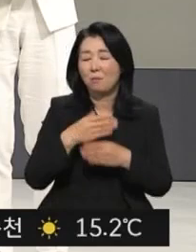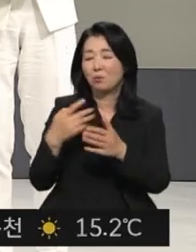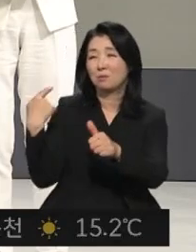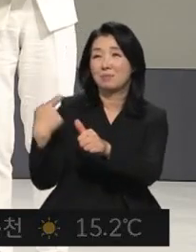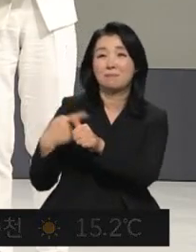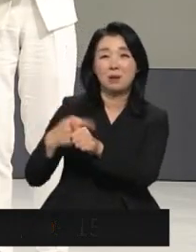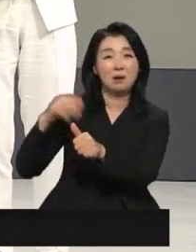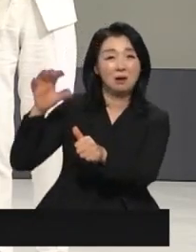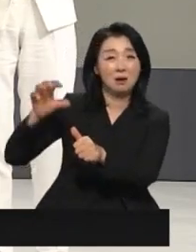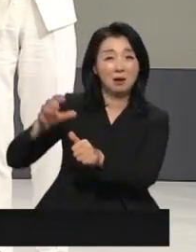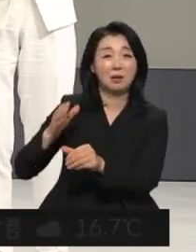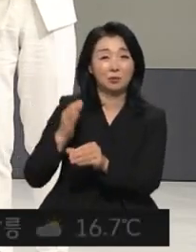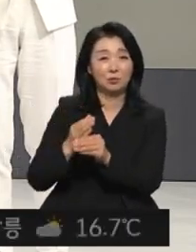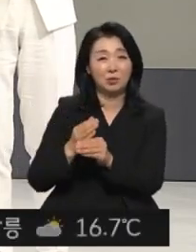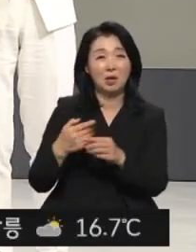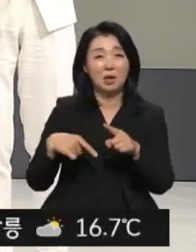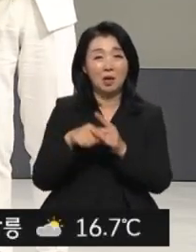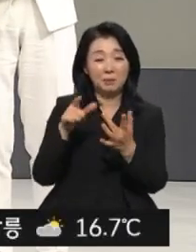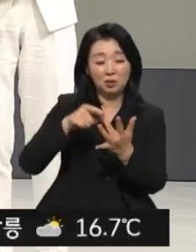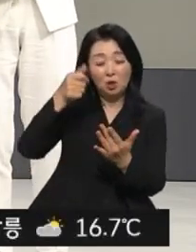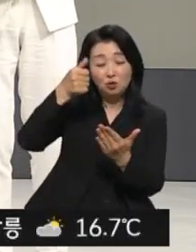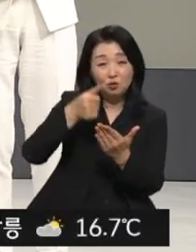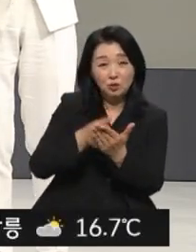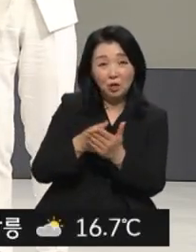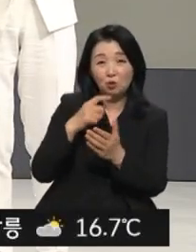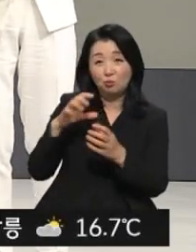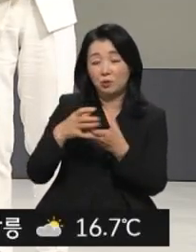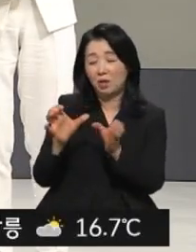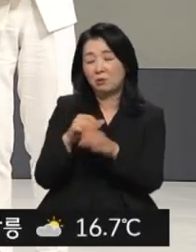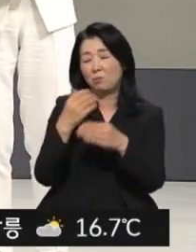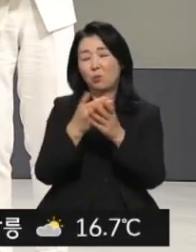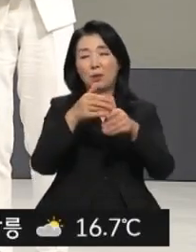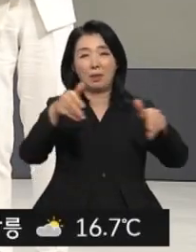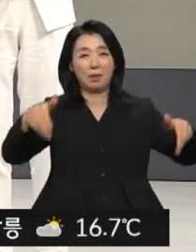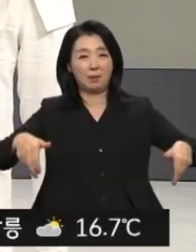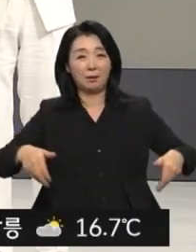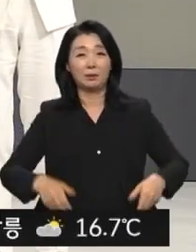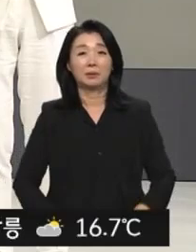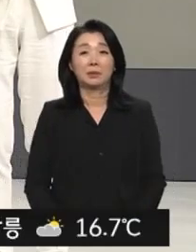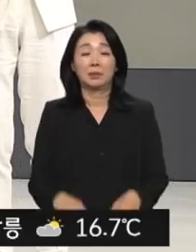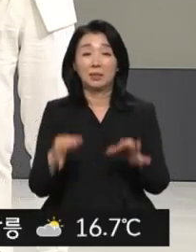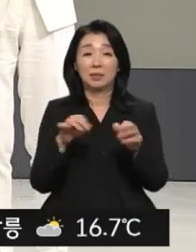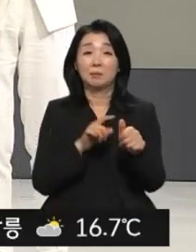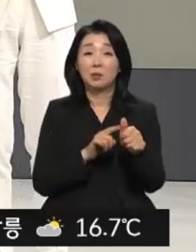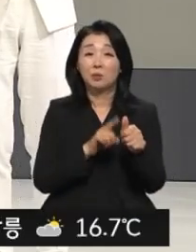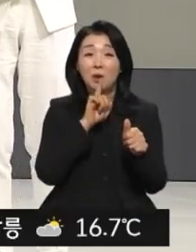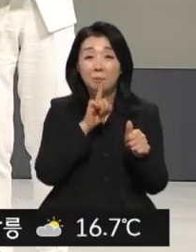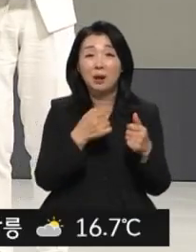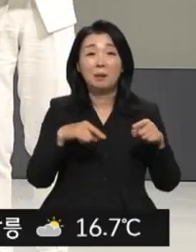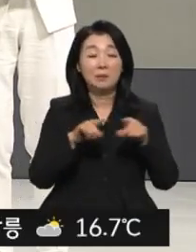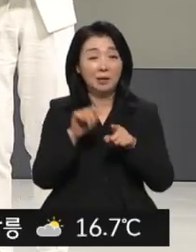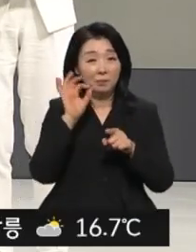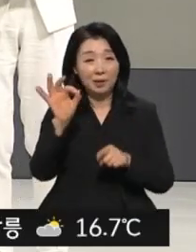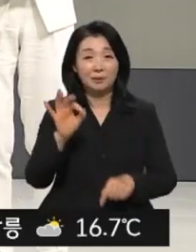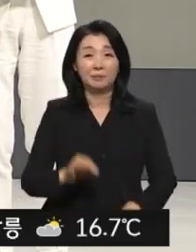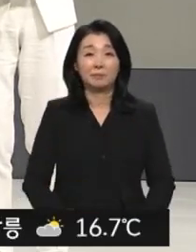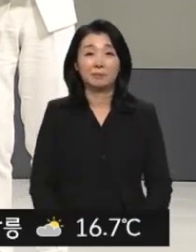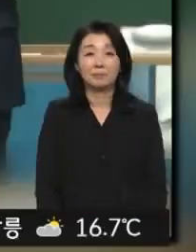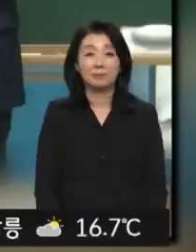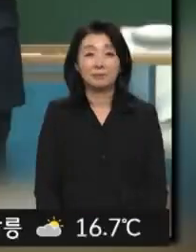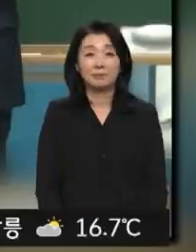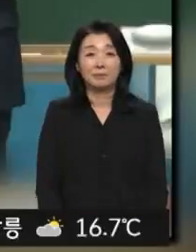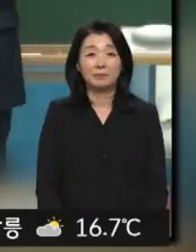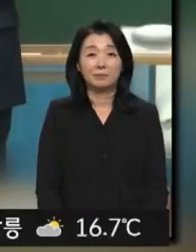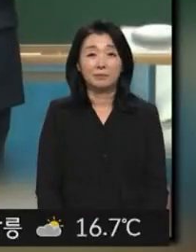이어지고 있는데요. 함께 선출된 지도부에서까지 선을 긋고 있습니다. 김 최고위원의 발언과 함께 들어보시죠.